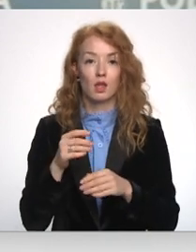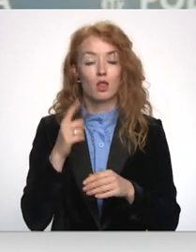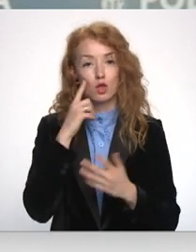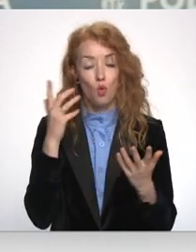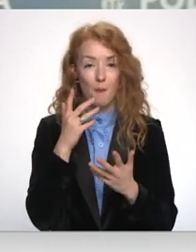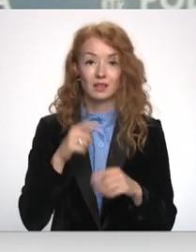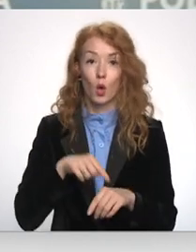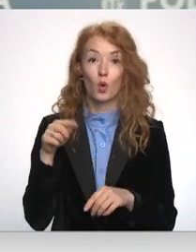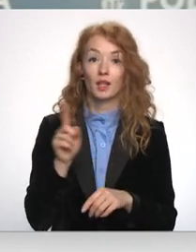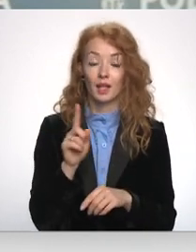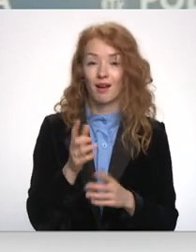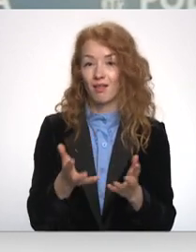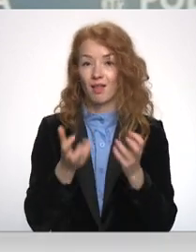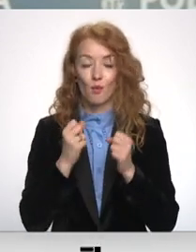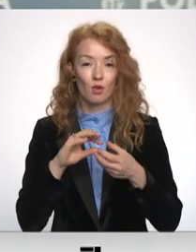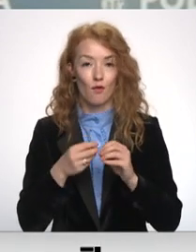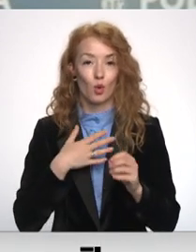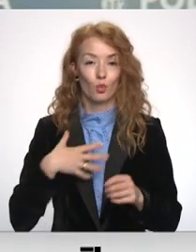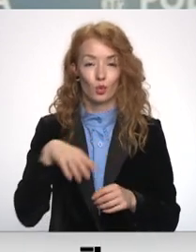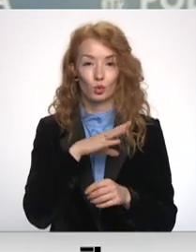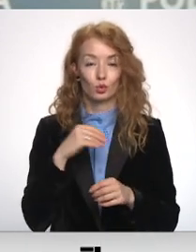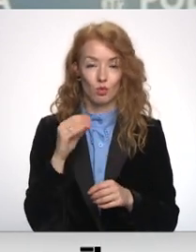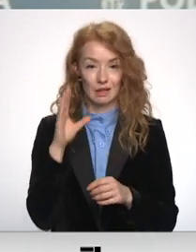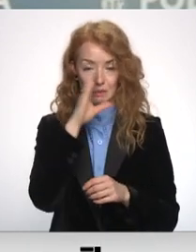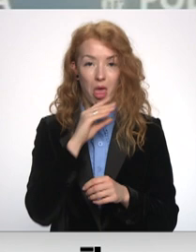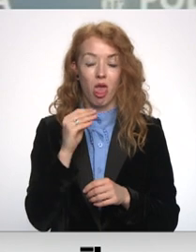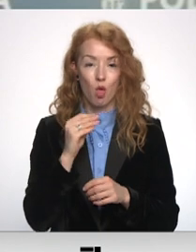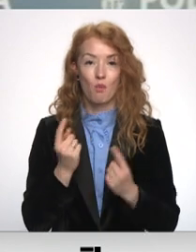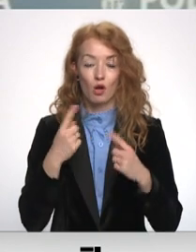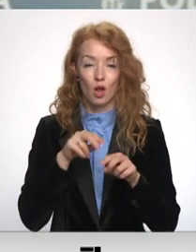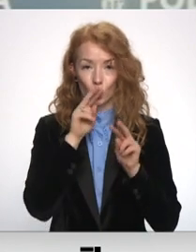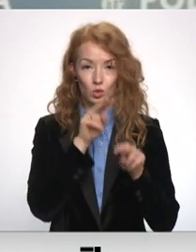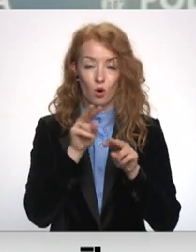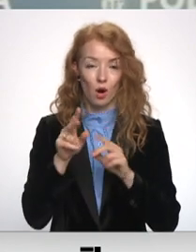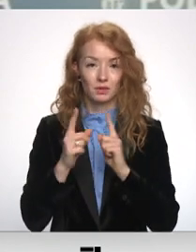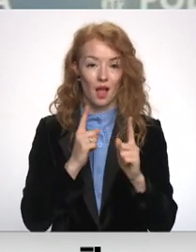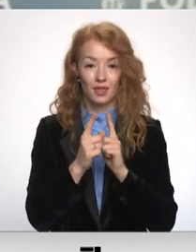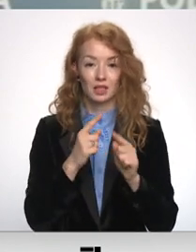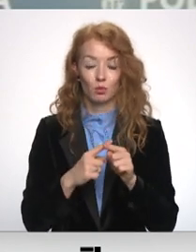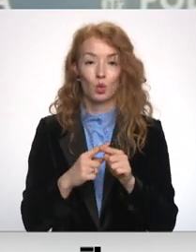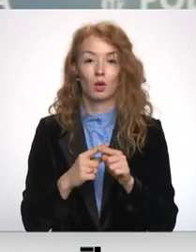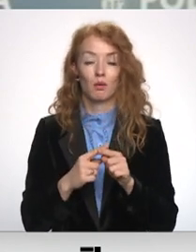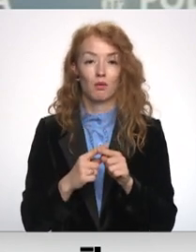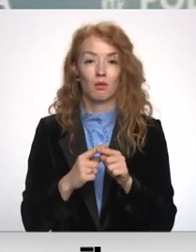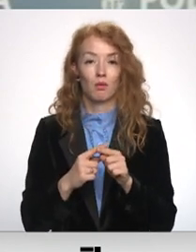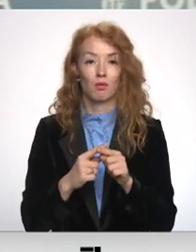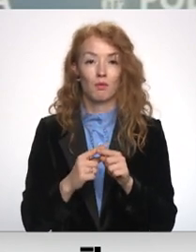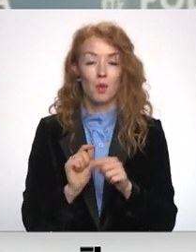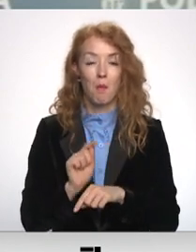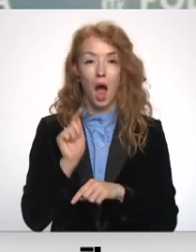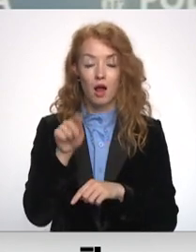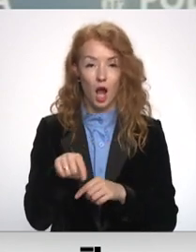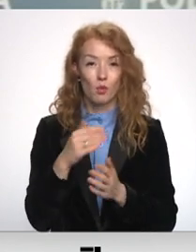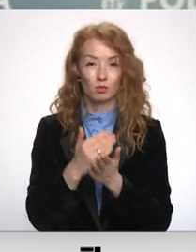valda. Ņemot vērā mūsu esošo kapacitāti, mēs joprojām uzraugam satiksmi un spriežot pēc